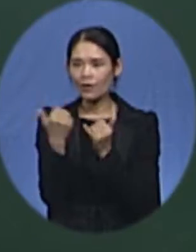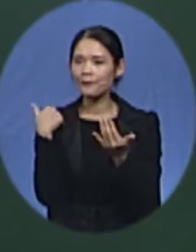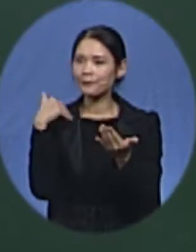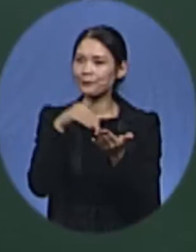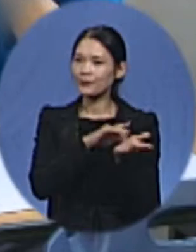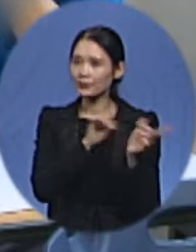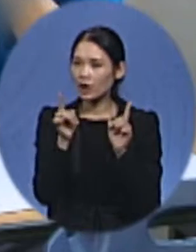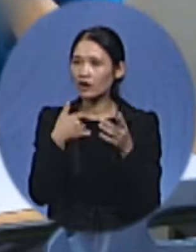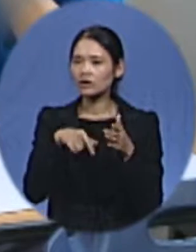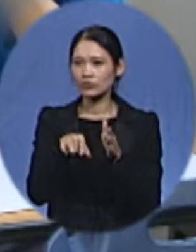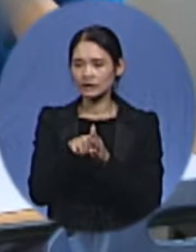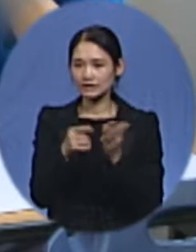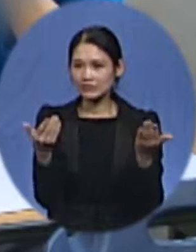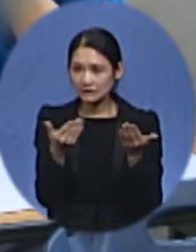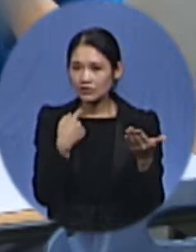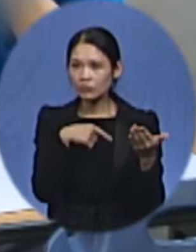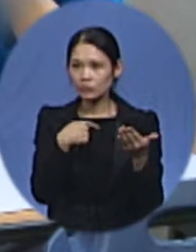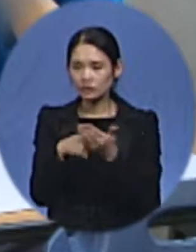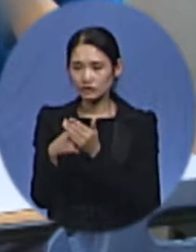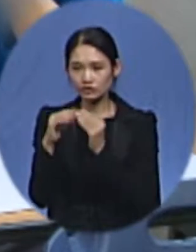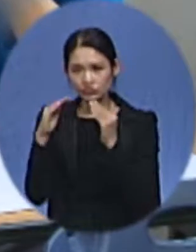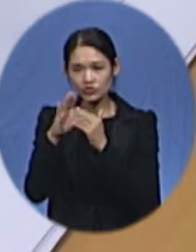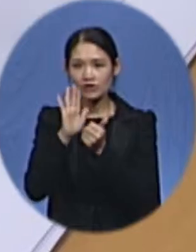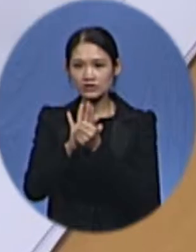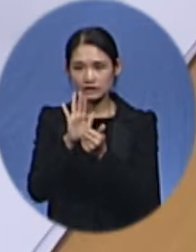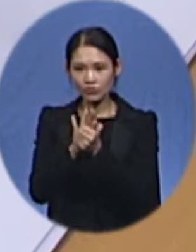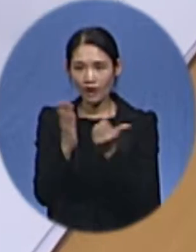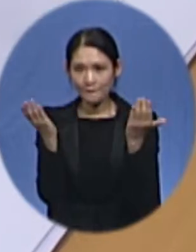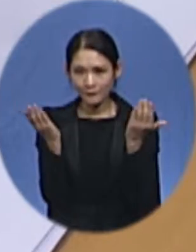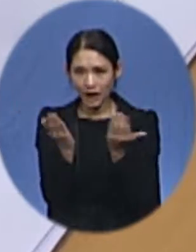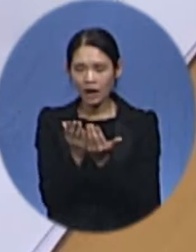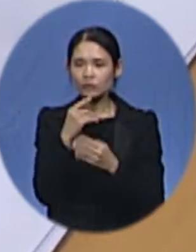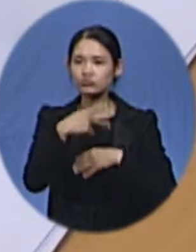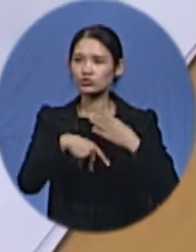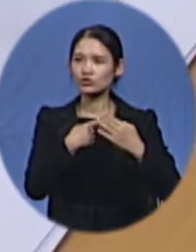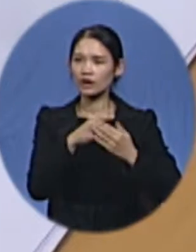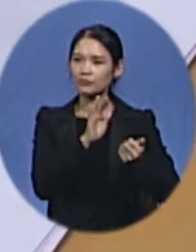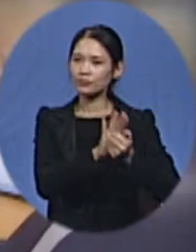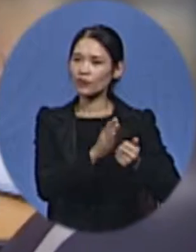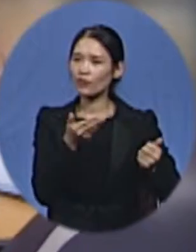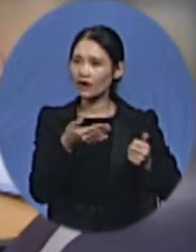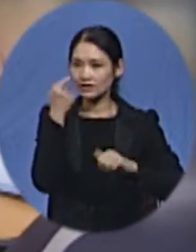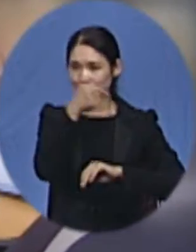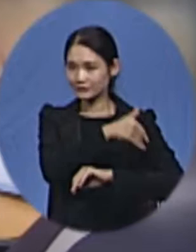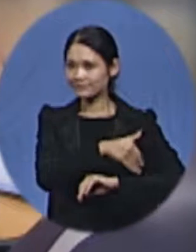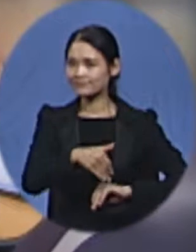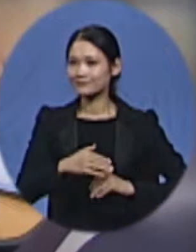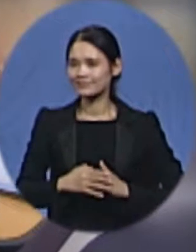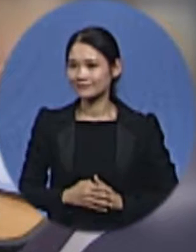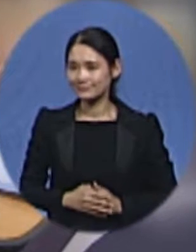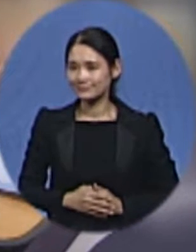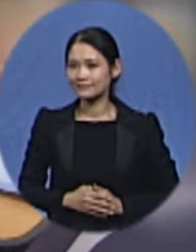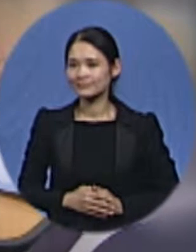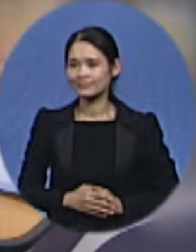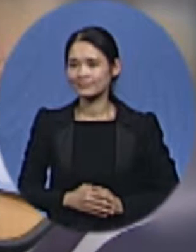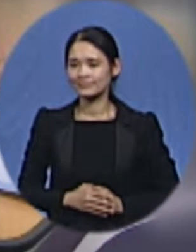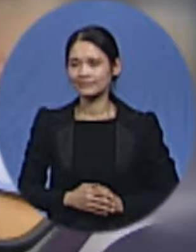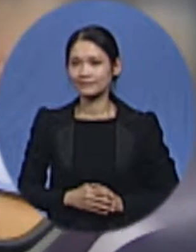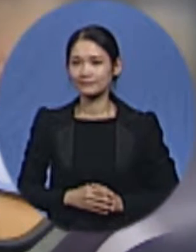교육 외에도 직업교육과 주거지원 등의 맞춤형 프로그램을 마련할 계획입니다. 복지TV